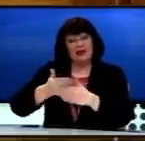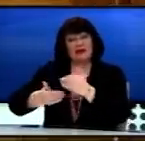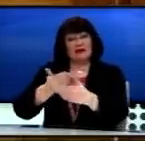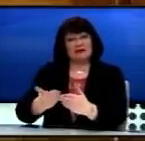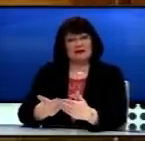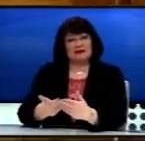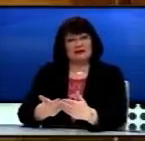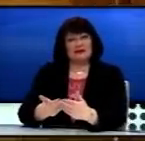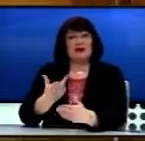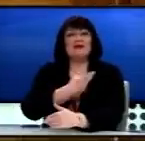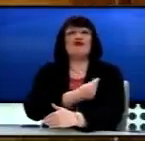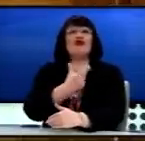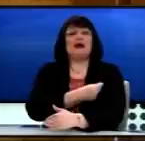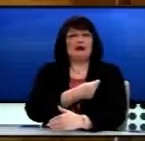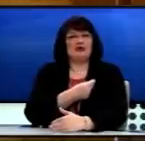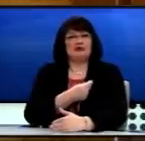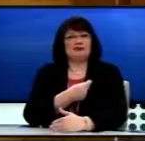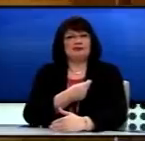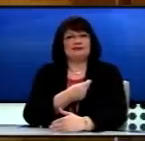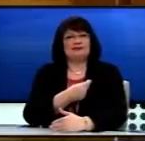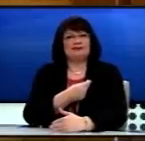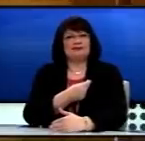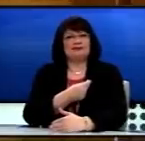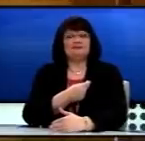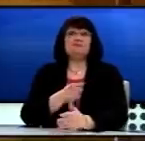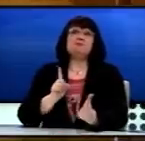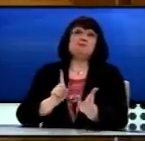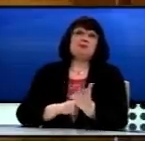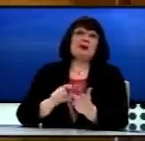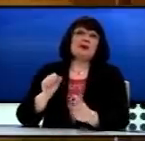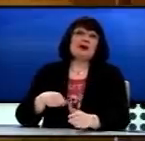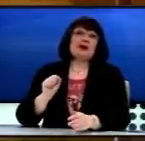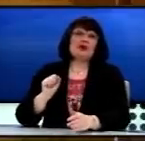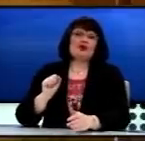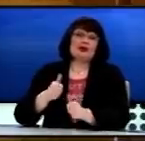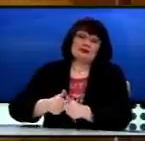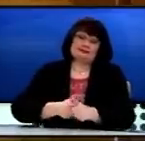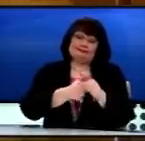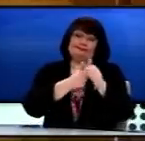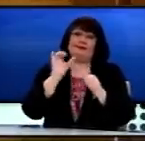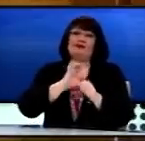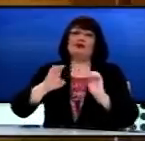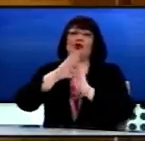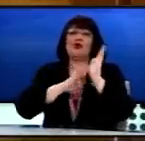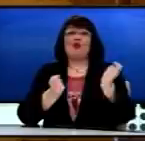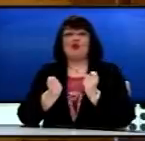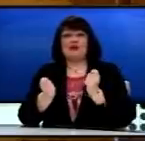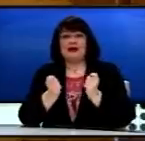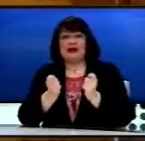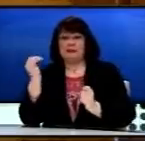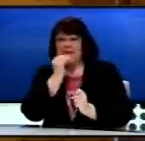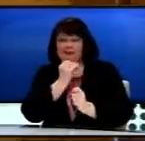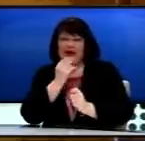διαδικασία του εμβολιασμού, αν έπρεπε δηλαδή ή όχι να ακολουθήσουμε τις ευρωπαϊκές οδηγίες και να κάνουμε αμέσως τη δεύτερη